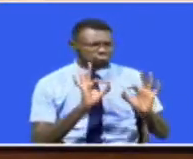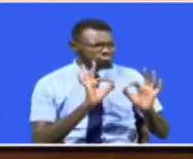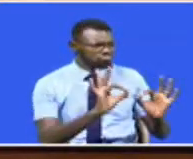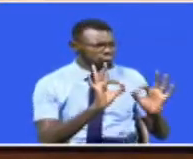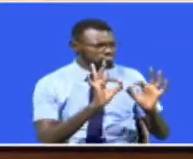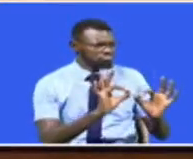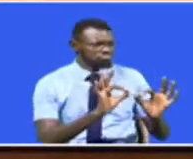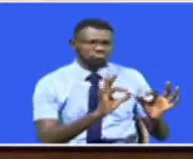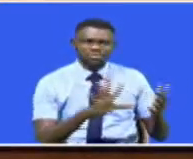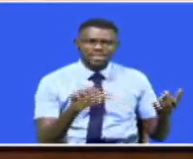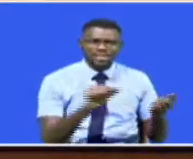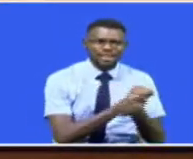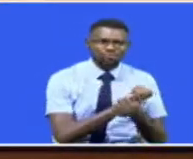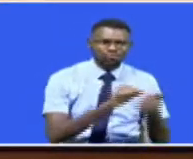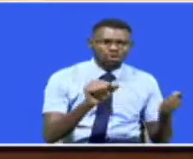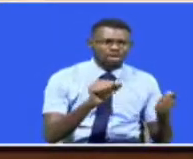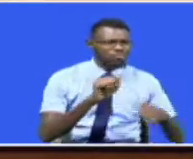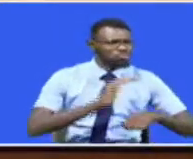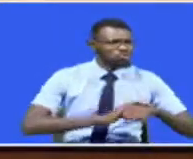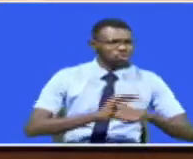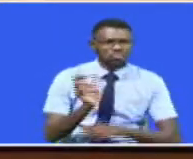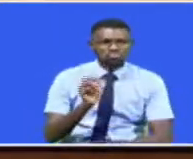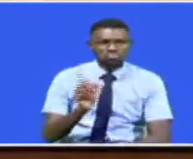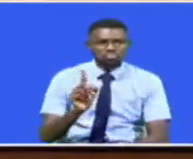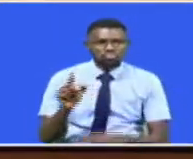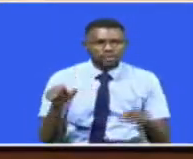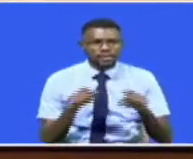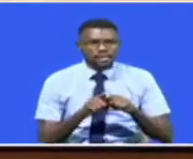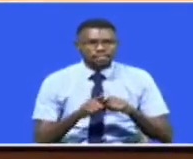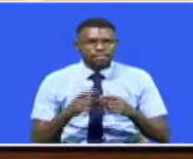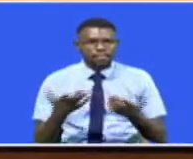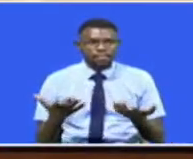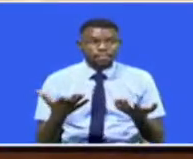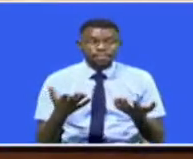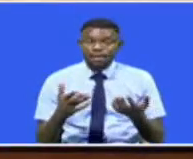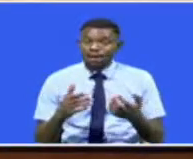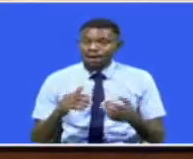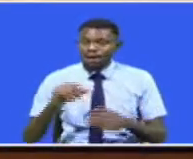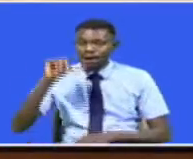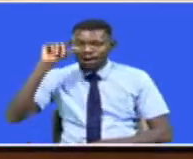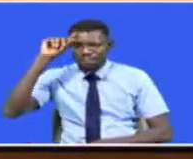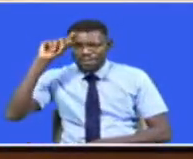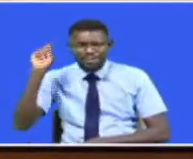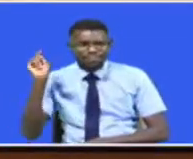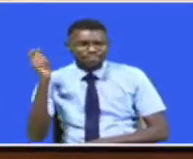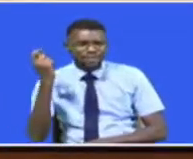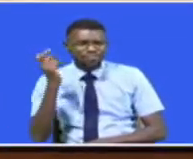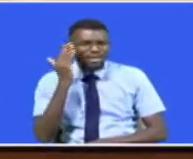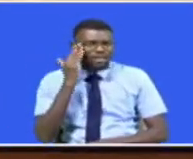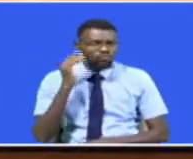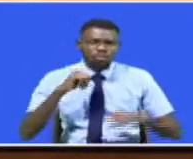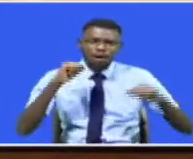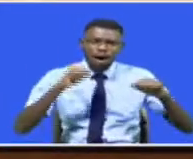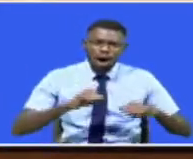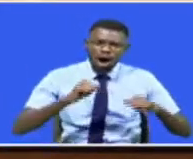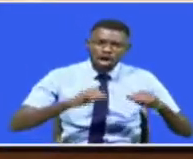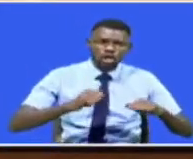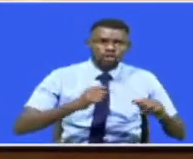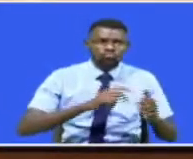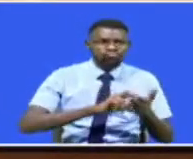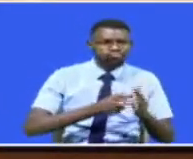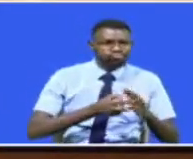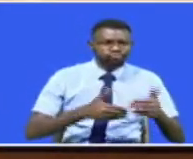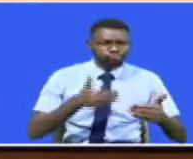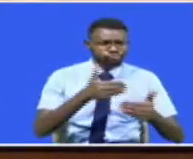haja ya kuzibomoa. Mbali na haya, wanadai kwamba mkataba wa serikali ya Israel na Kenya wa kujengea nyumba hizo